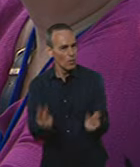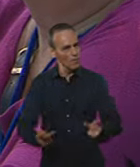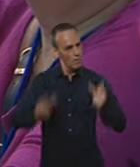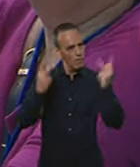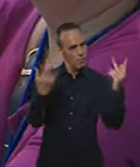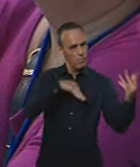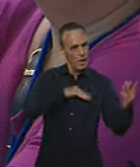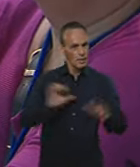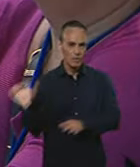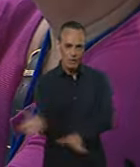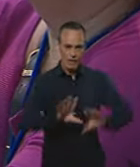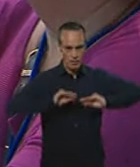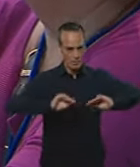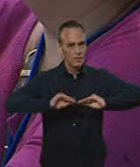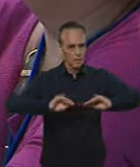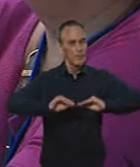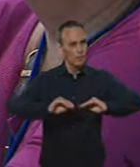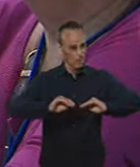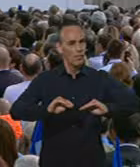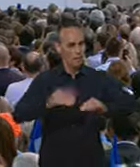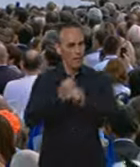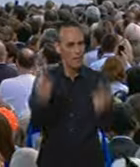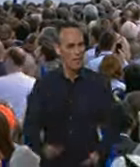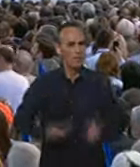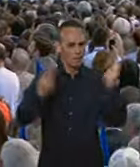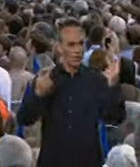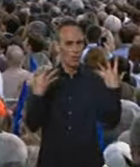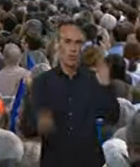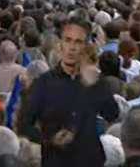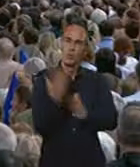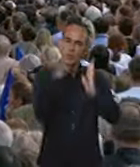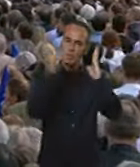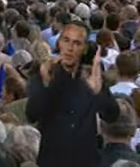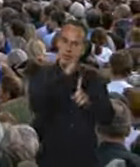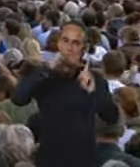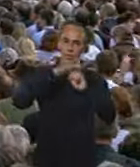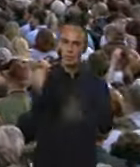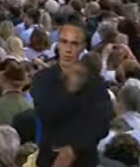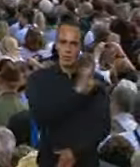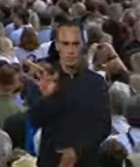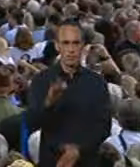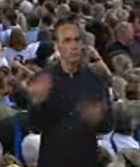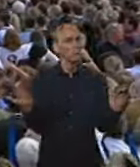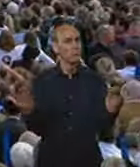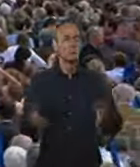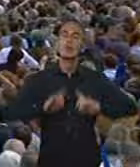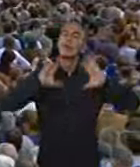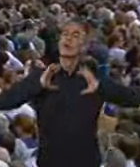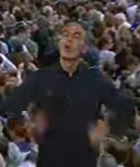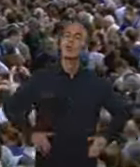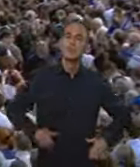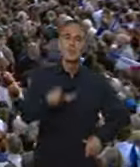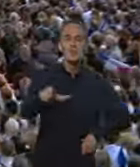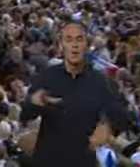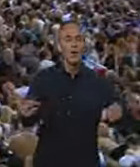par la formation de chacun je veux un nouveau modèle social français où plus aucun enfant n'entrera au collège sans savoir